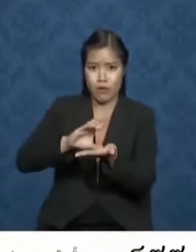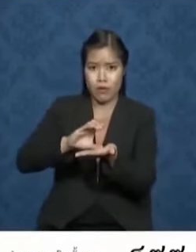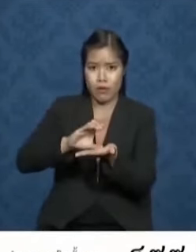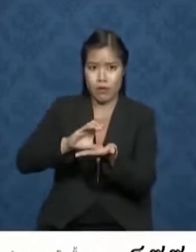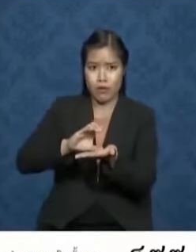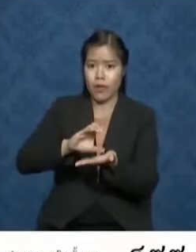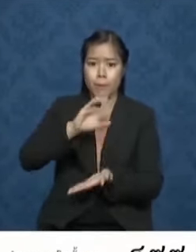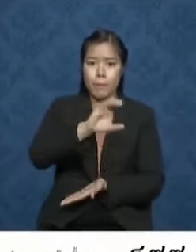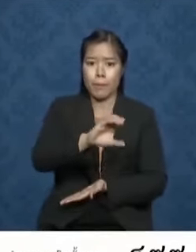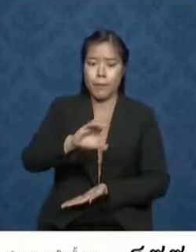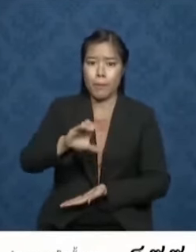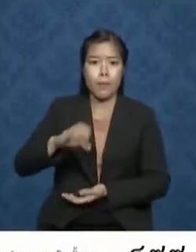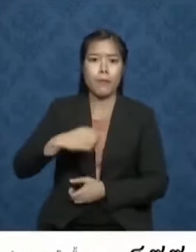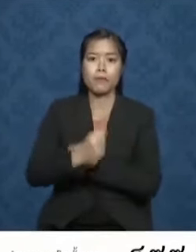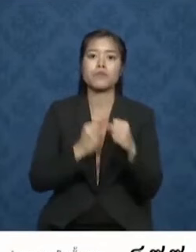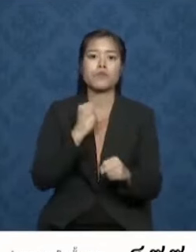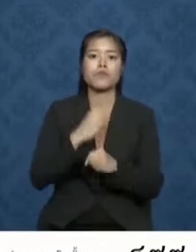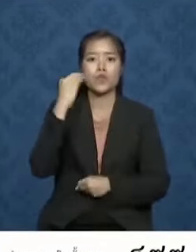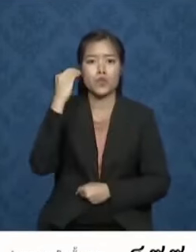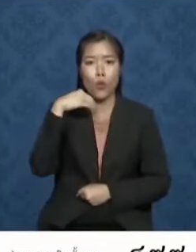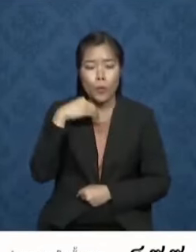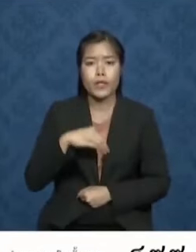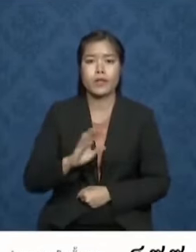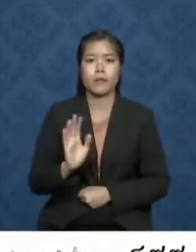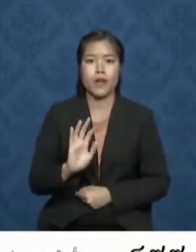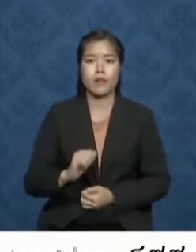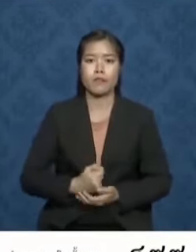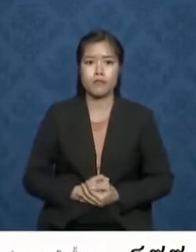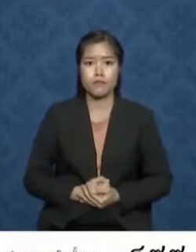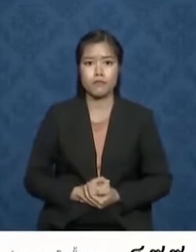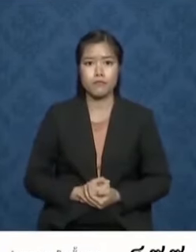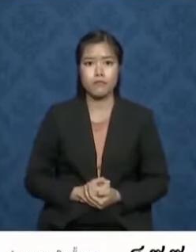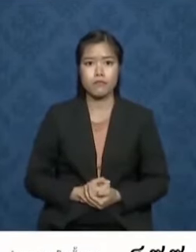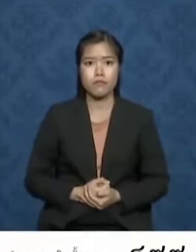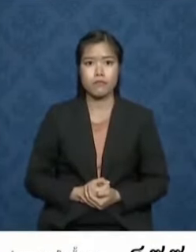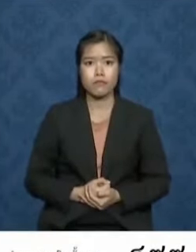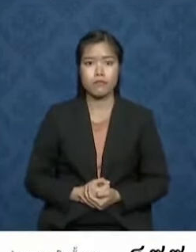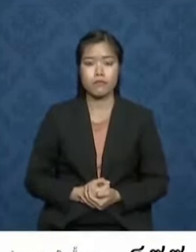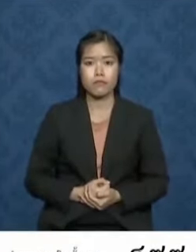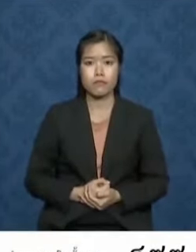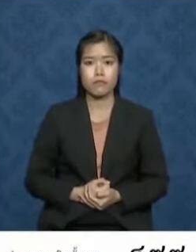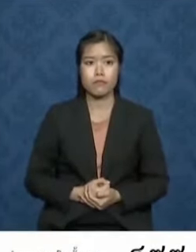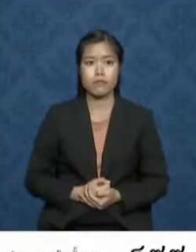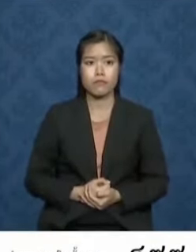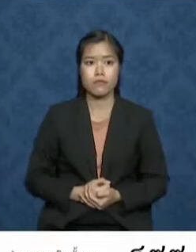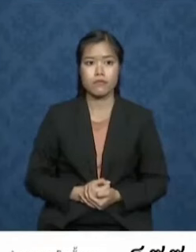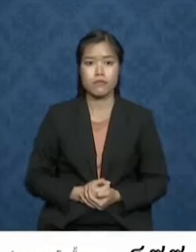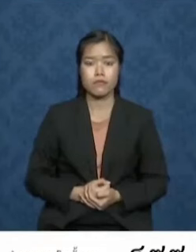ประจำทุกปีคราวนี้นะครับ